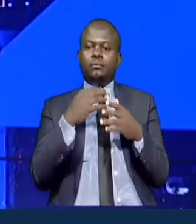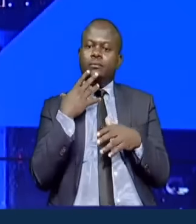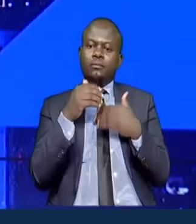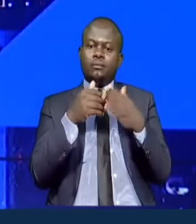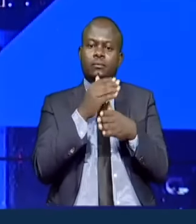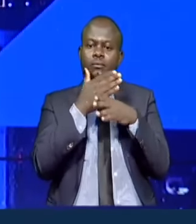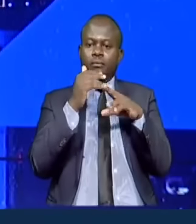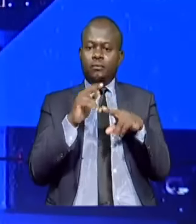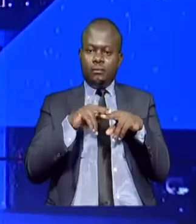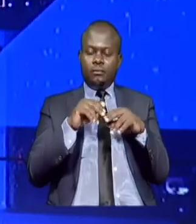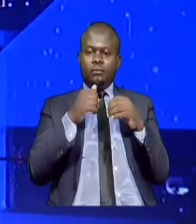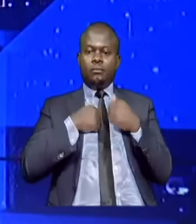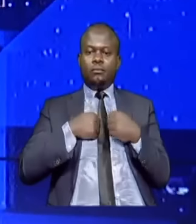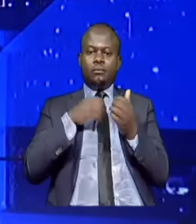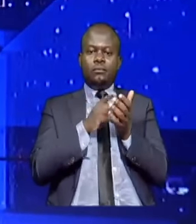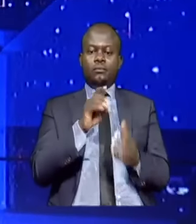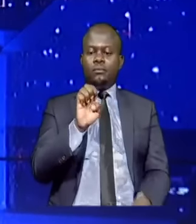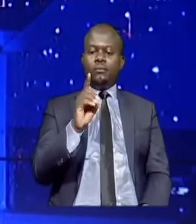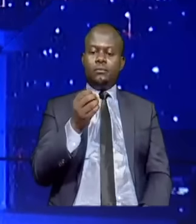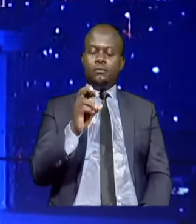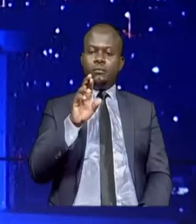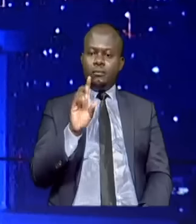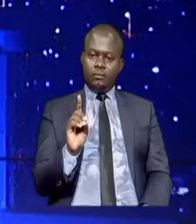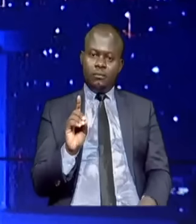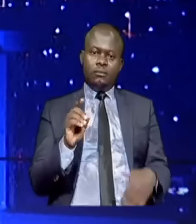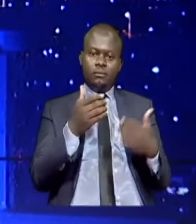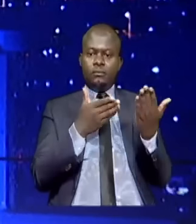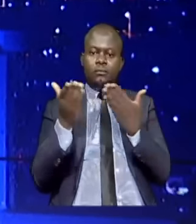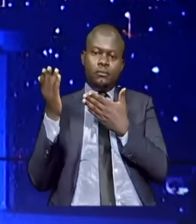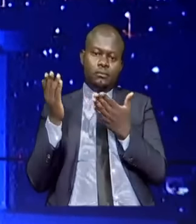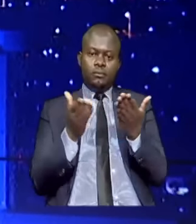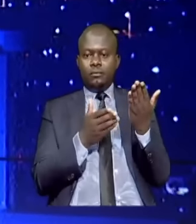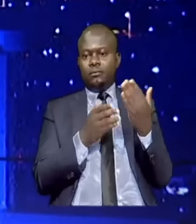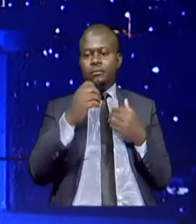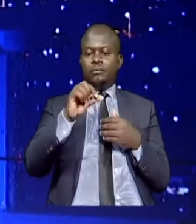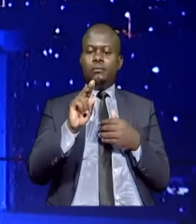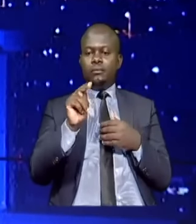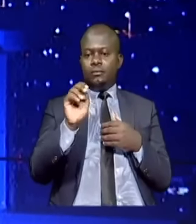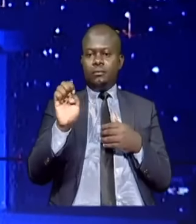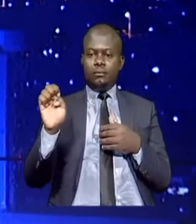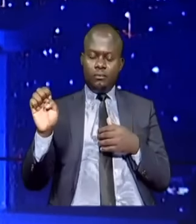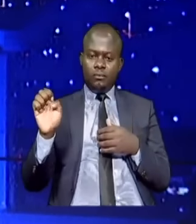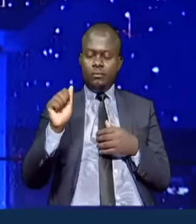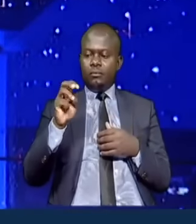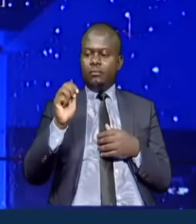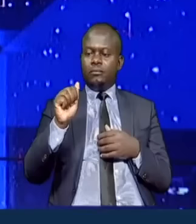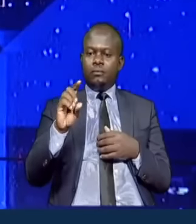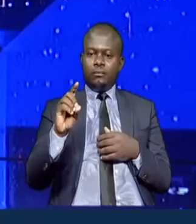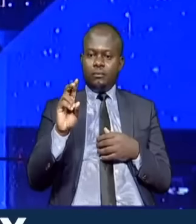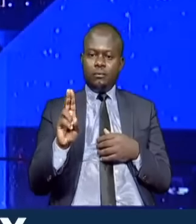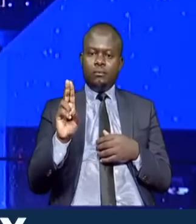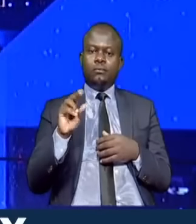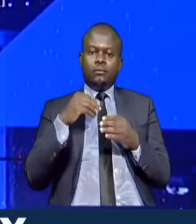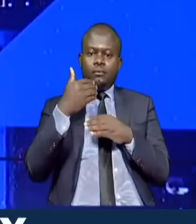Minisitiri w'Intebe w'u Rwanda Dr. Edouard Ngirente yakiriye mugenzi we wa Guinea Conakry Amadou Ouryba,